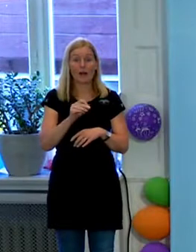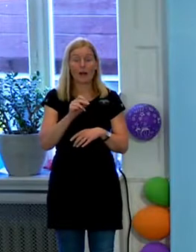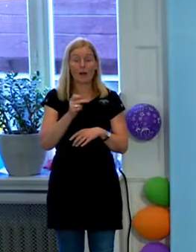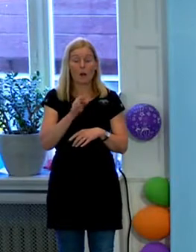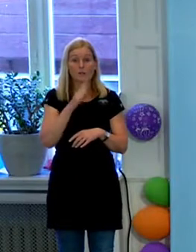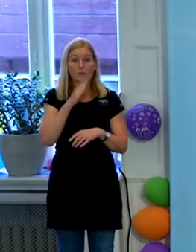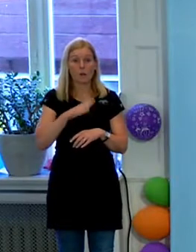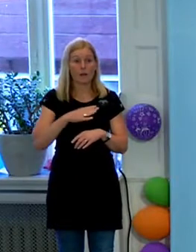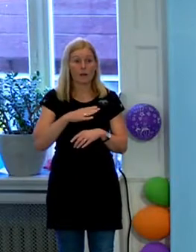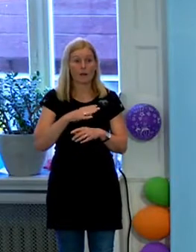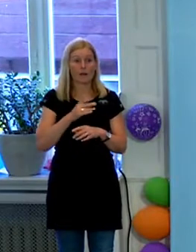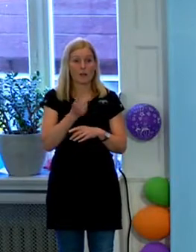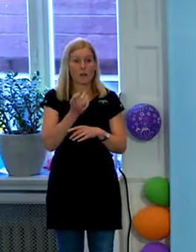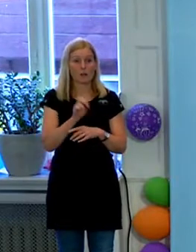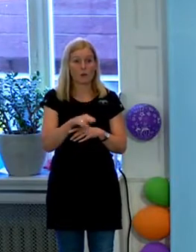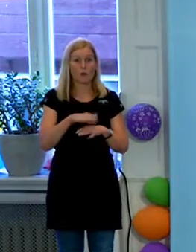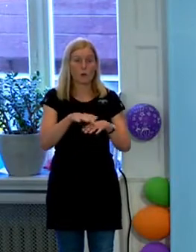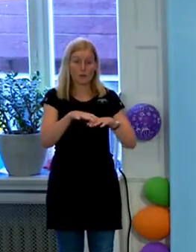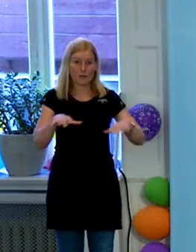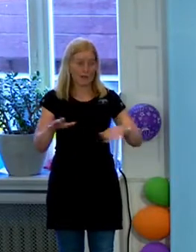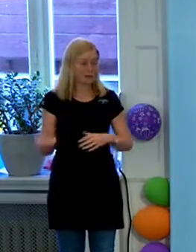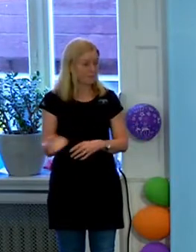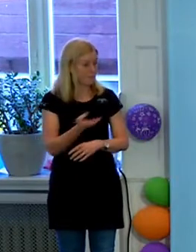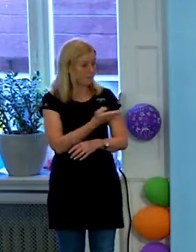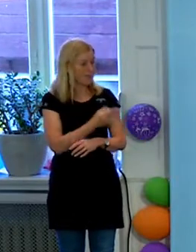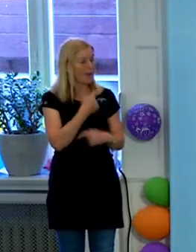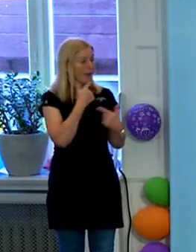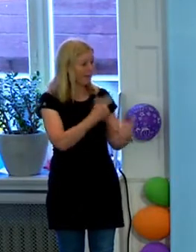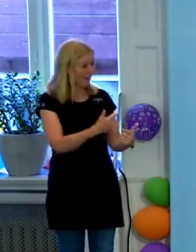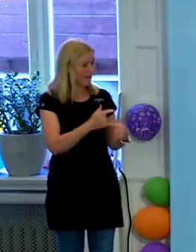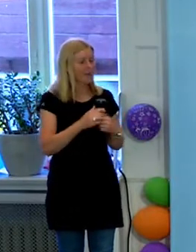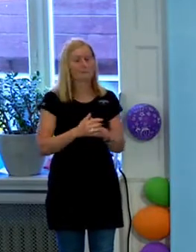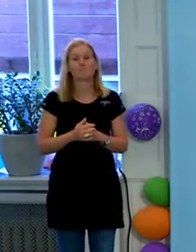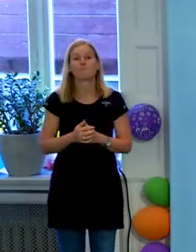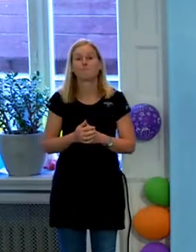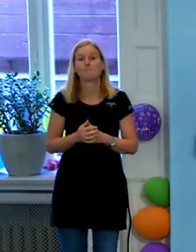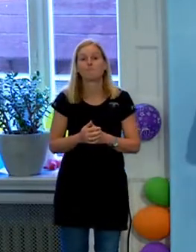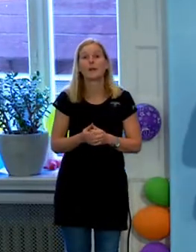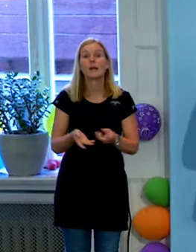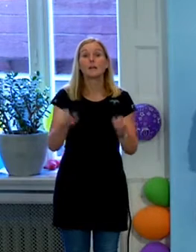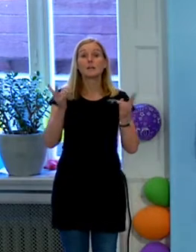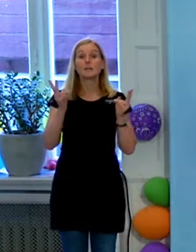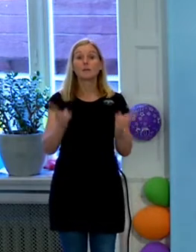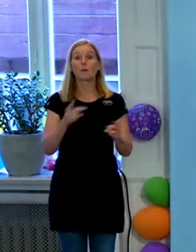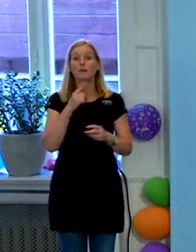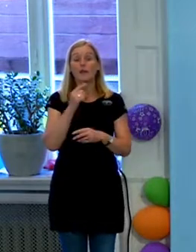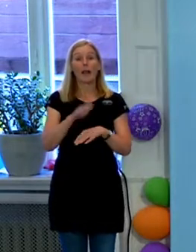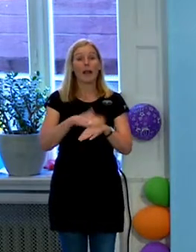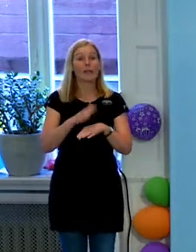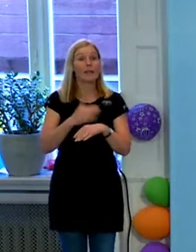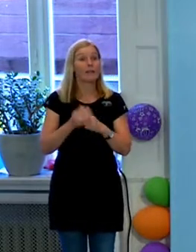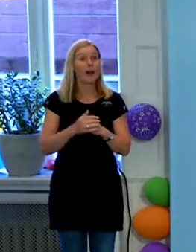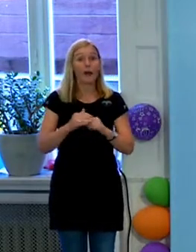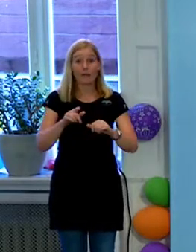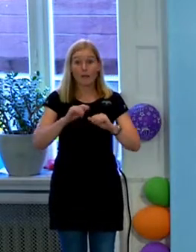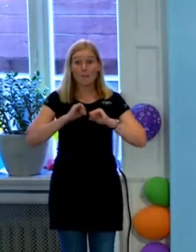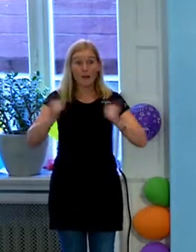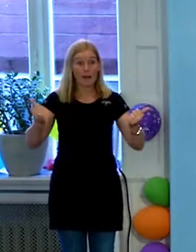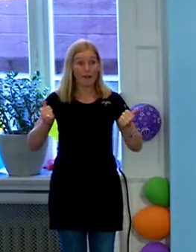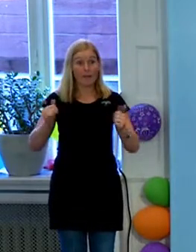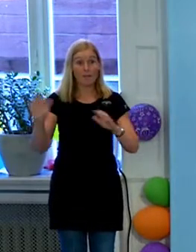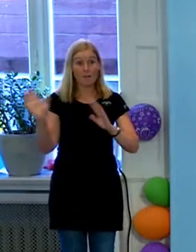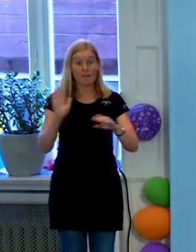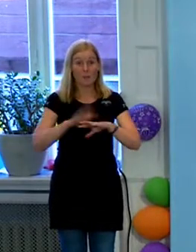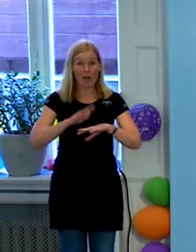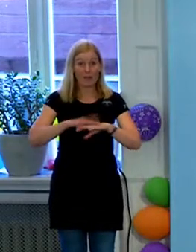scen. Tack så mycket Fredrik. Tack. Tacka. Så, är ni beredda på att vifta lite med